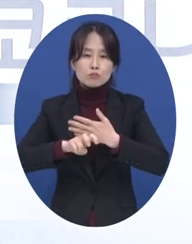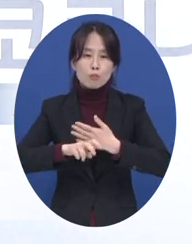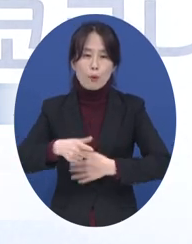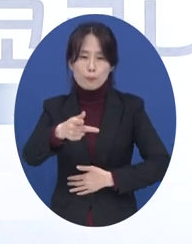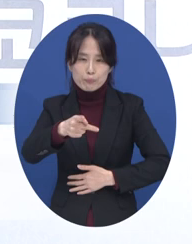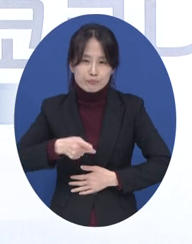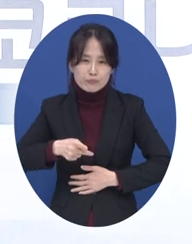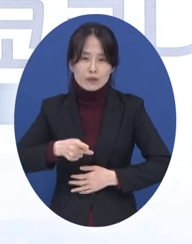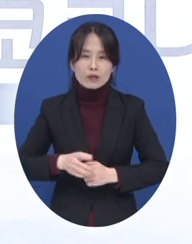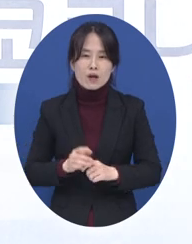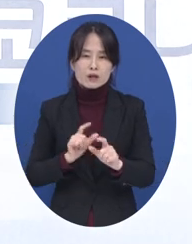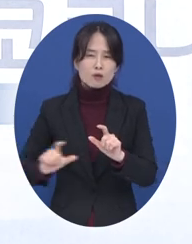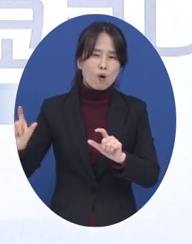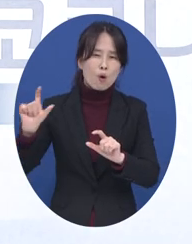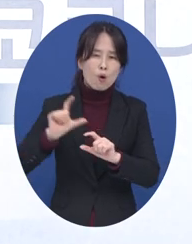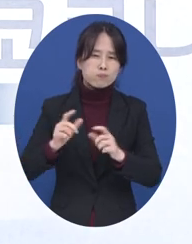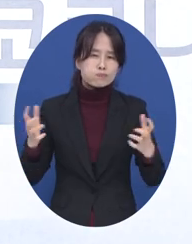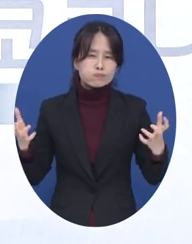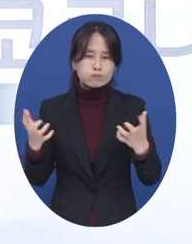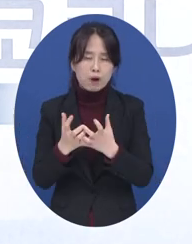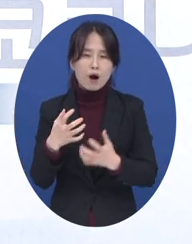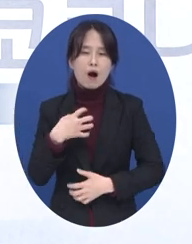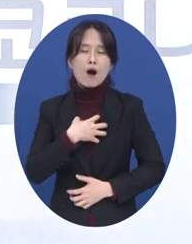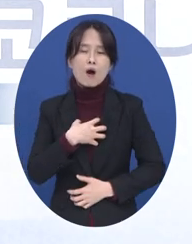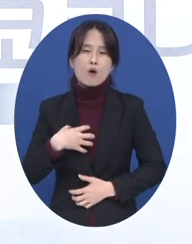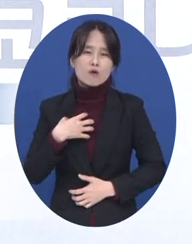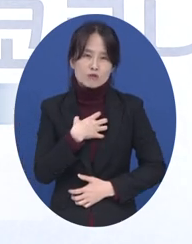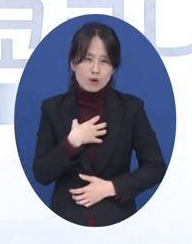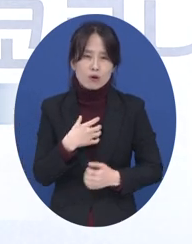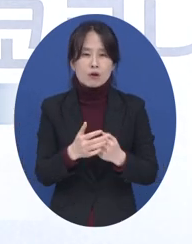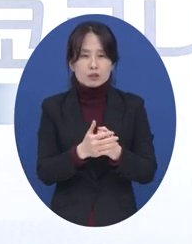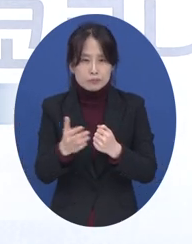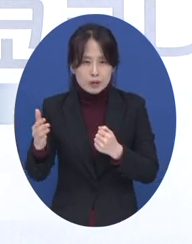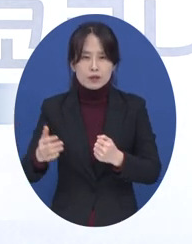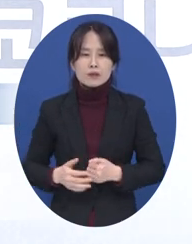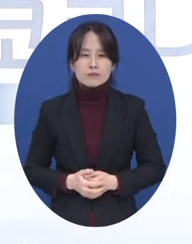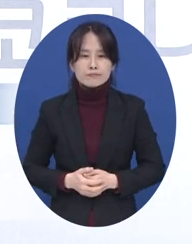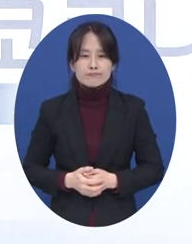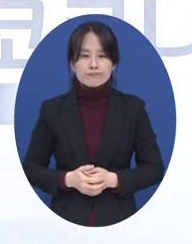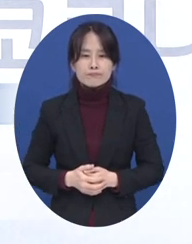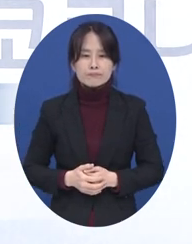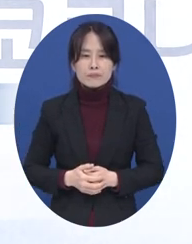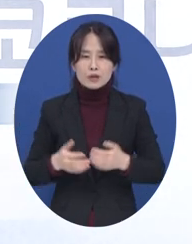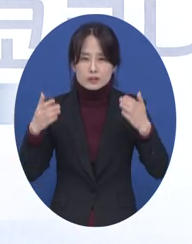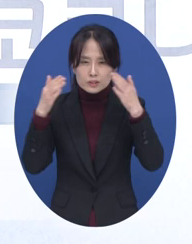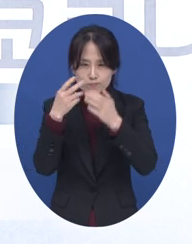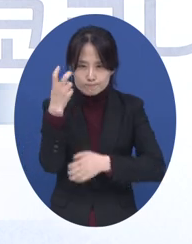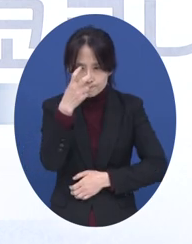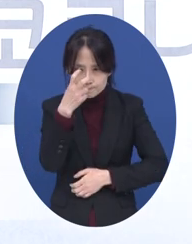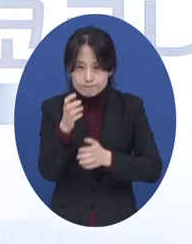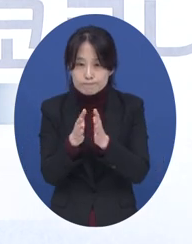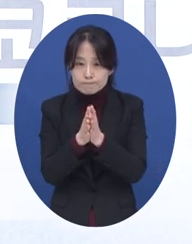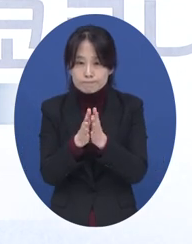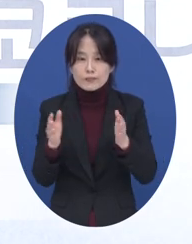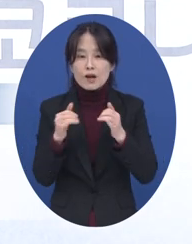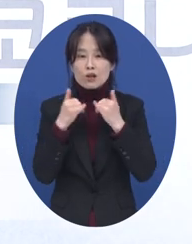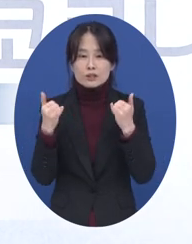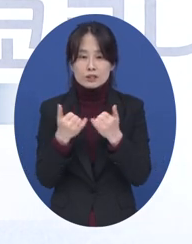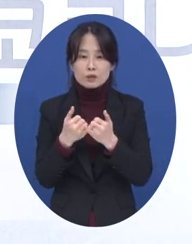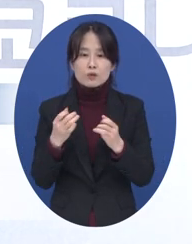불법 사금융 이 더욱 기승 할 우려가 있어 전방위적인 집중단속을